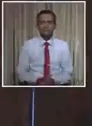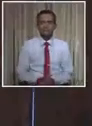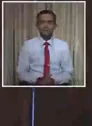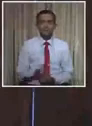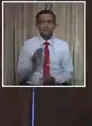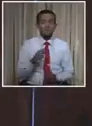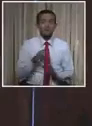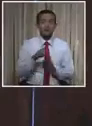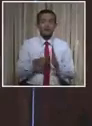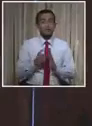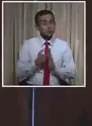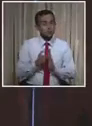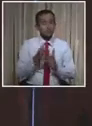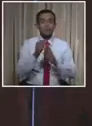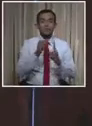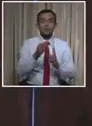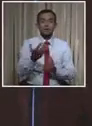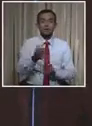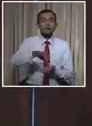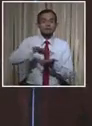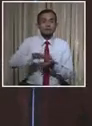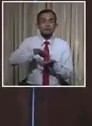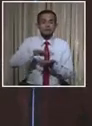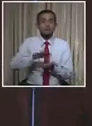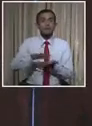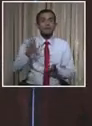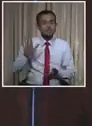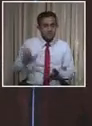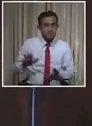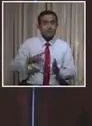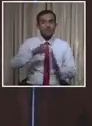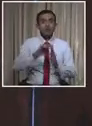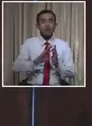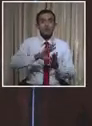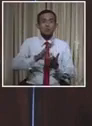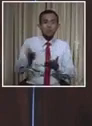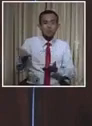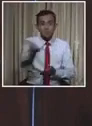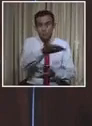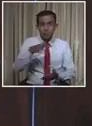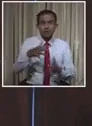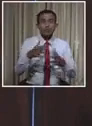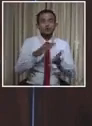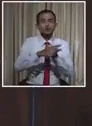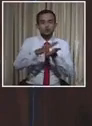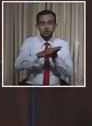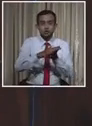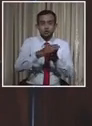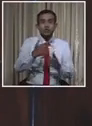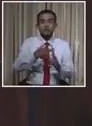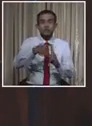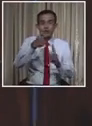උත්තරීතර පාර්ලිමේන්තුව ගන්න තීන්දුව තීරණ මත තමයි මේ රටේ පොදු මහ ජනතාවගේ සුභ සිද්ධිය